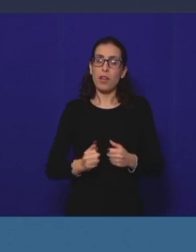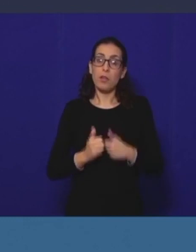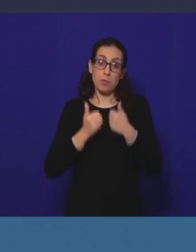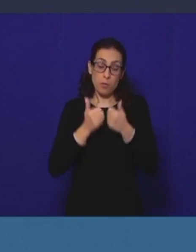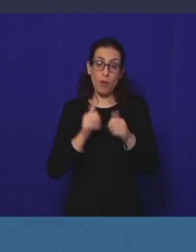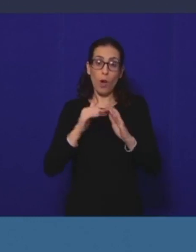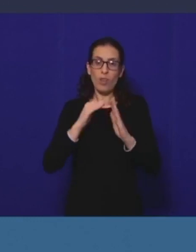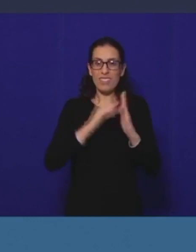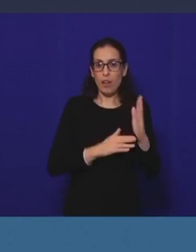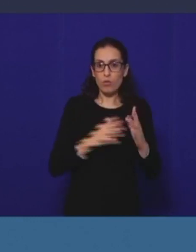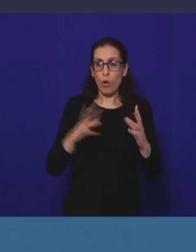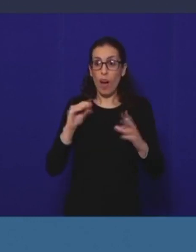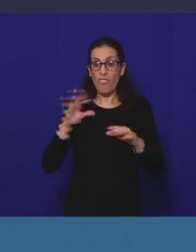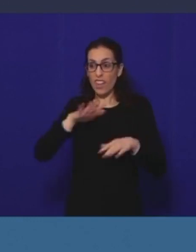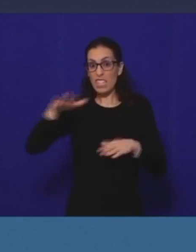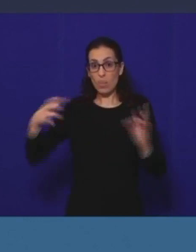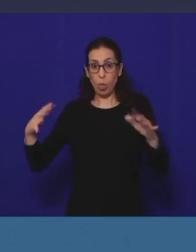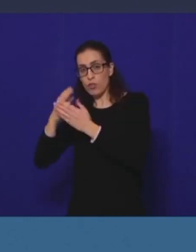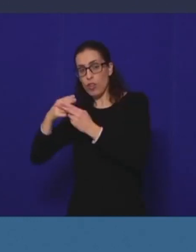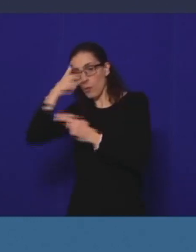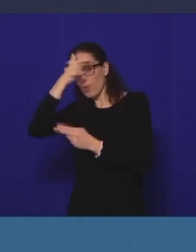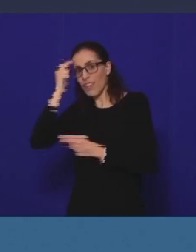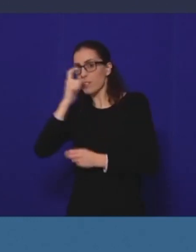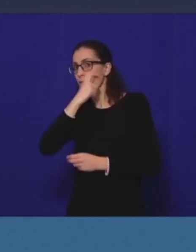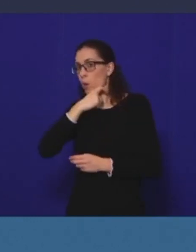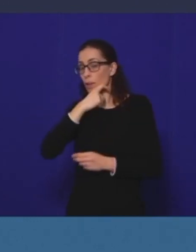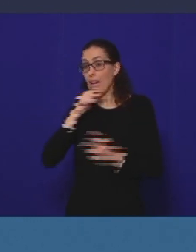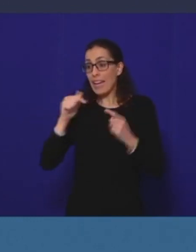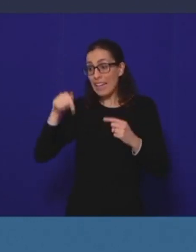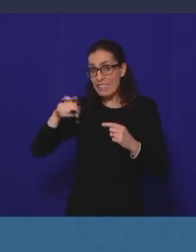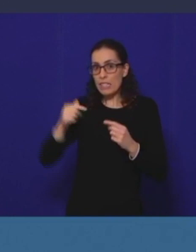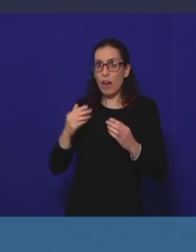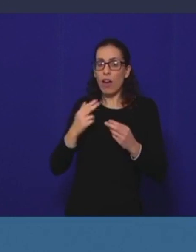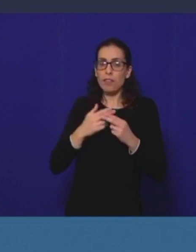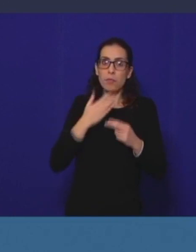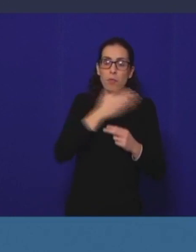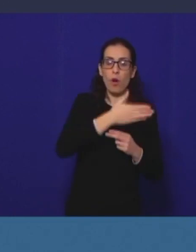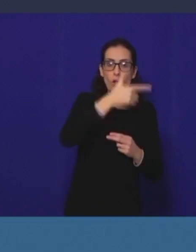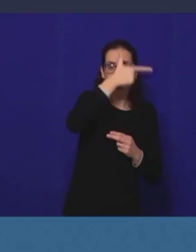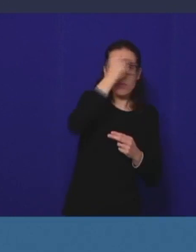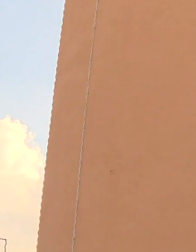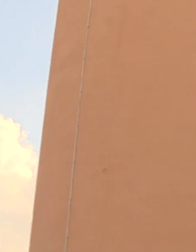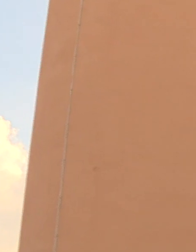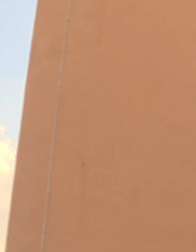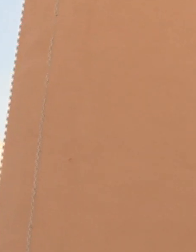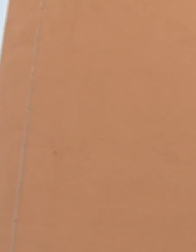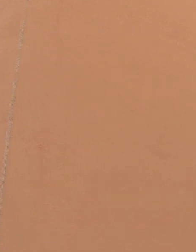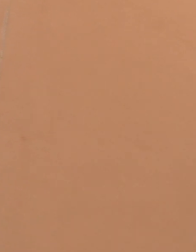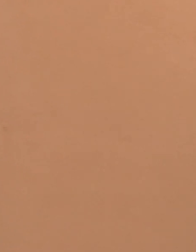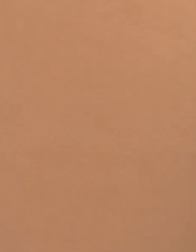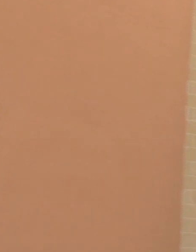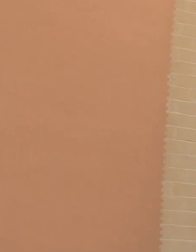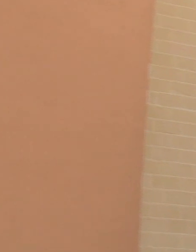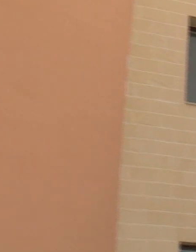-kuntat dirett ma' nisli s-soltu ma' nkunu x-edin maħħu Misosija dwarit għassib tal-pazienti li kollom zjarat regolari F-iċentru tal